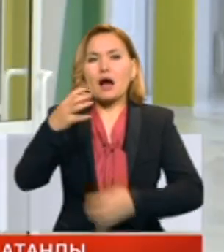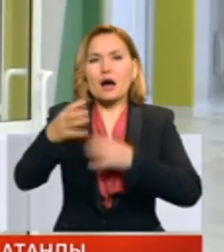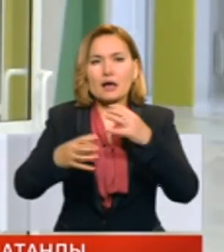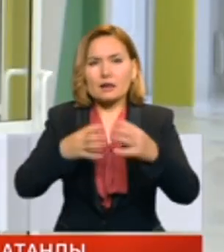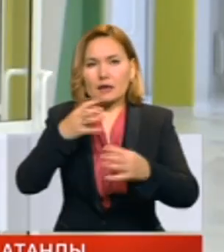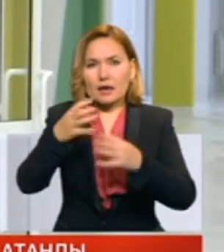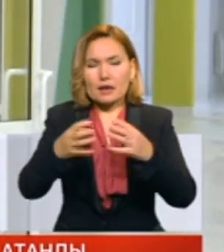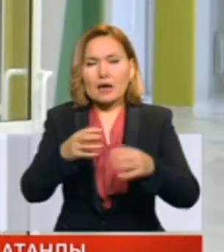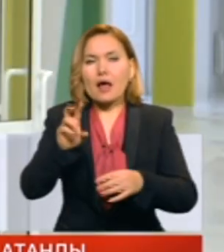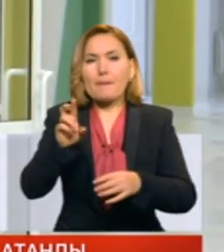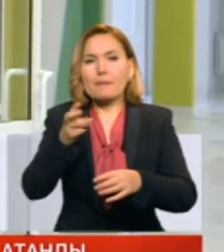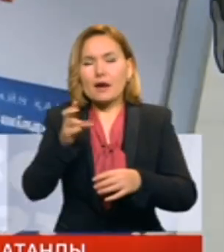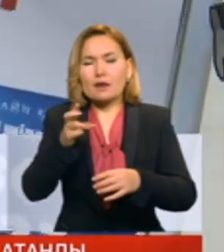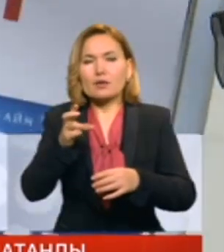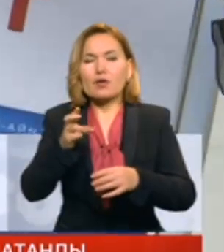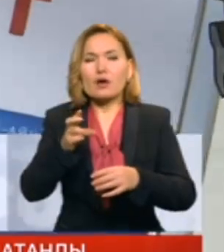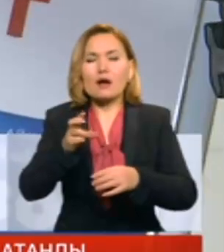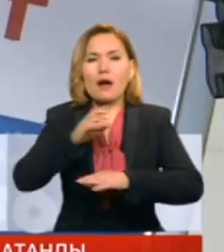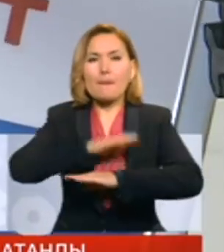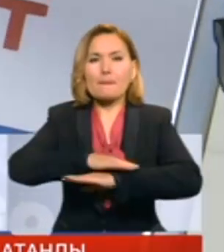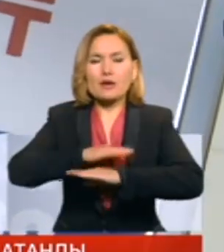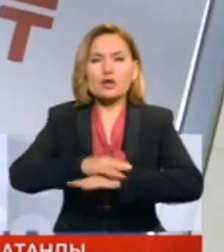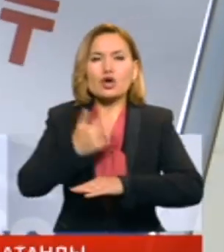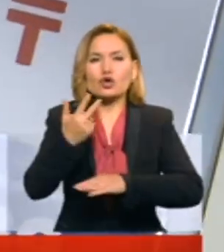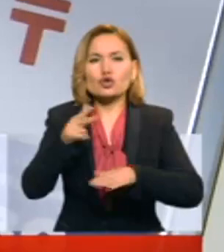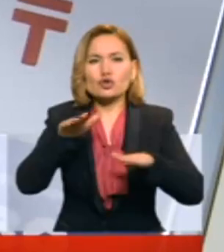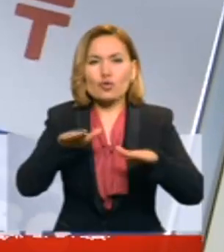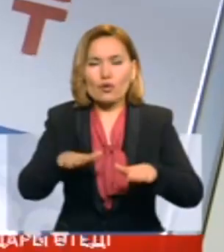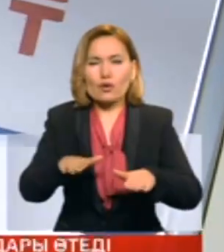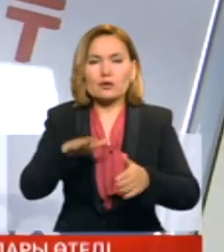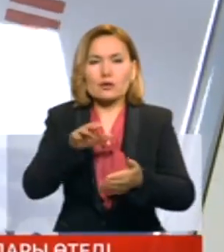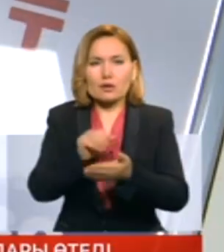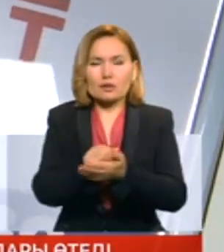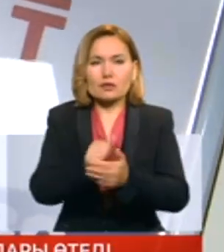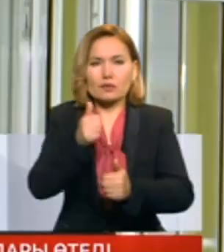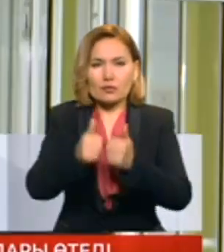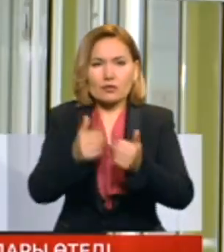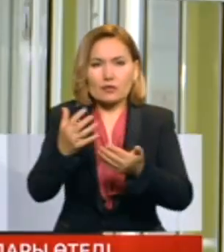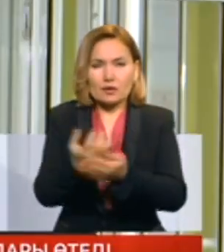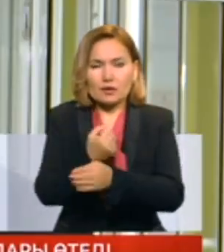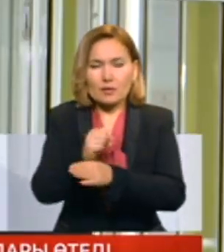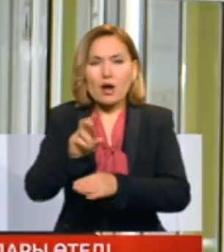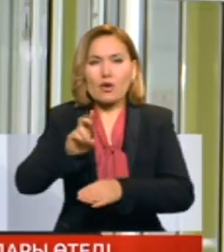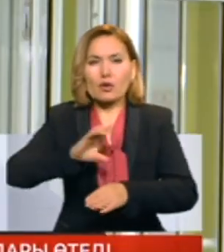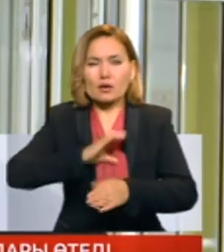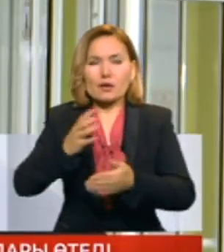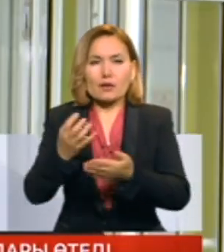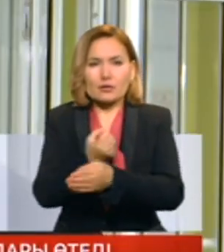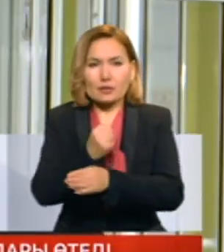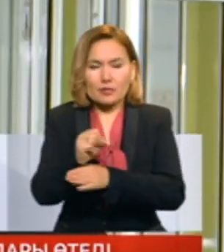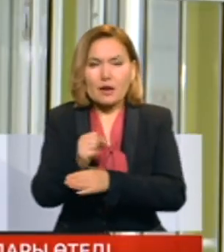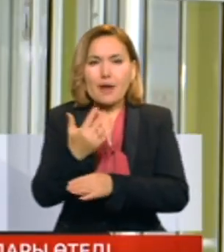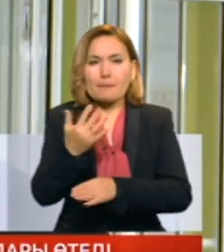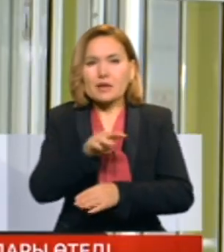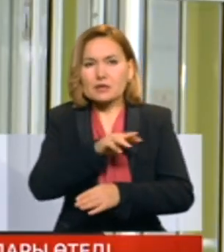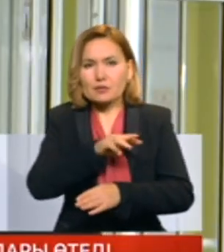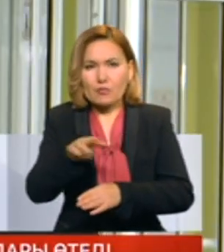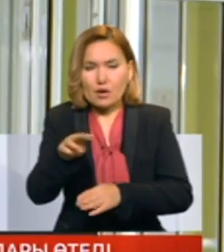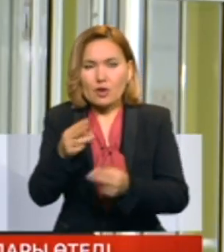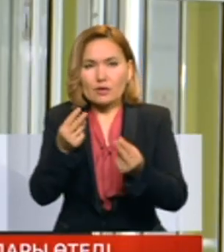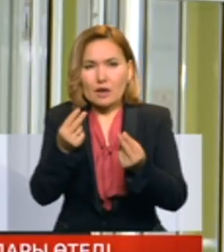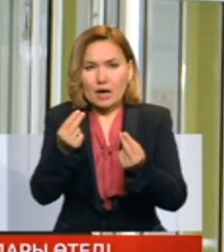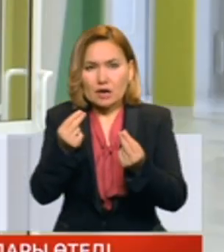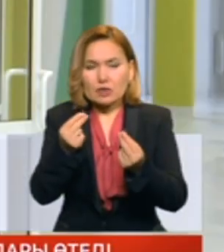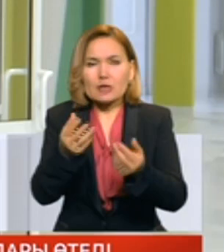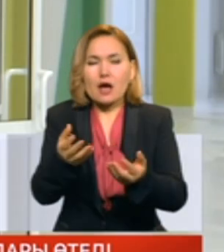пәнінен өткен олимпиада болып саналады. Үшінші орын алдым, сол IBO-да, яғни қола медалін алдым. Бұл ақшаны енді өзімнің қазіргі біліміме жұмсап жатырмын